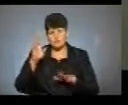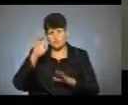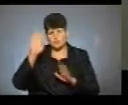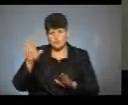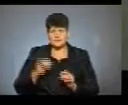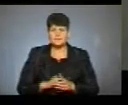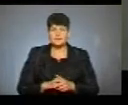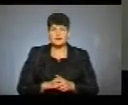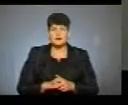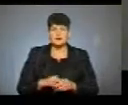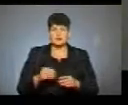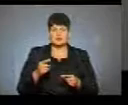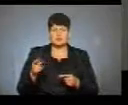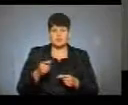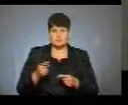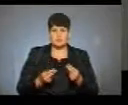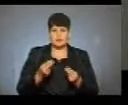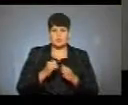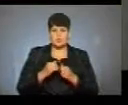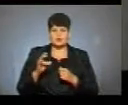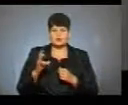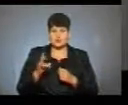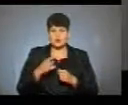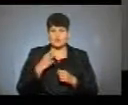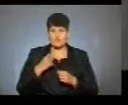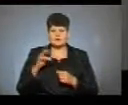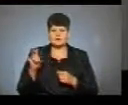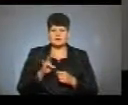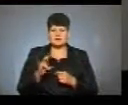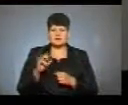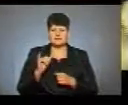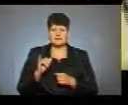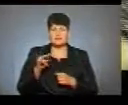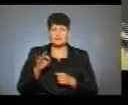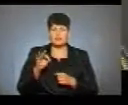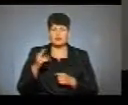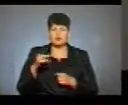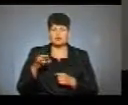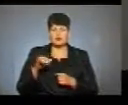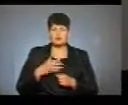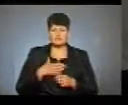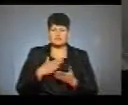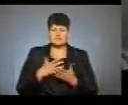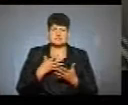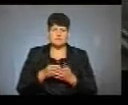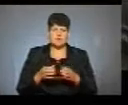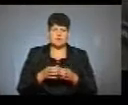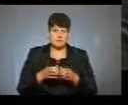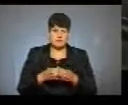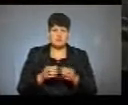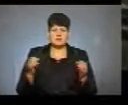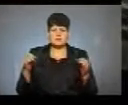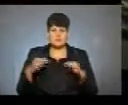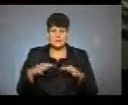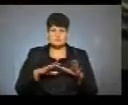після богослужінь грає у футбол щонеділі, розповідає отець Іван Подолян. У нас є своя власна команда, де ми з отцями